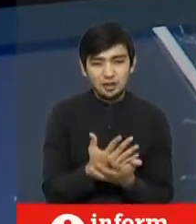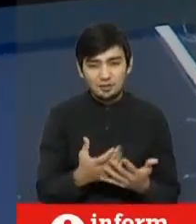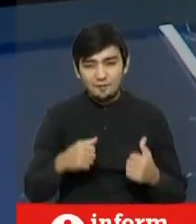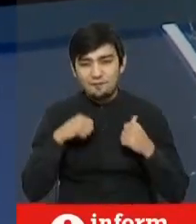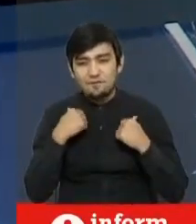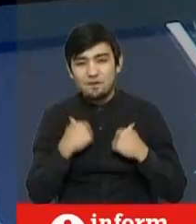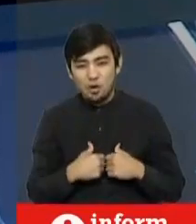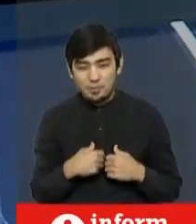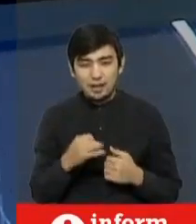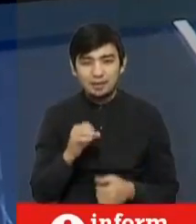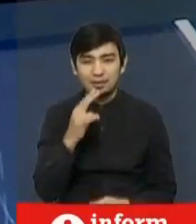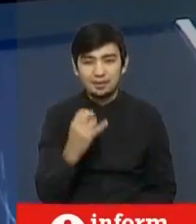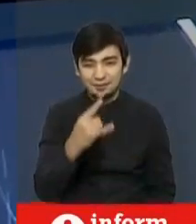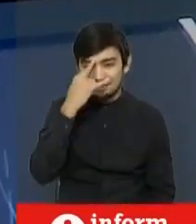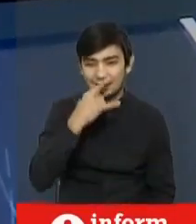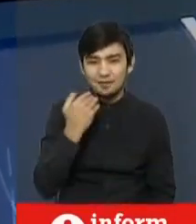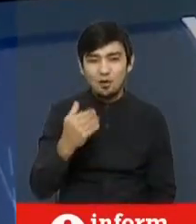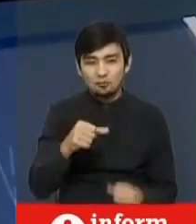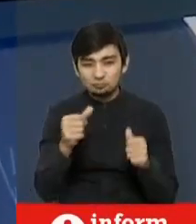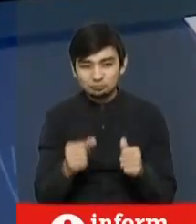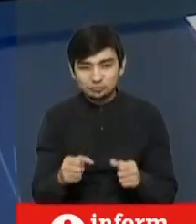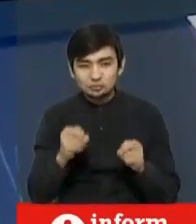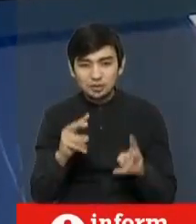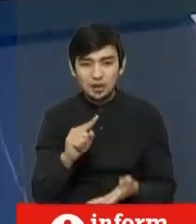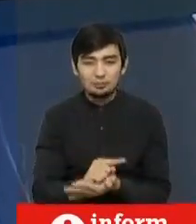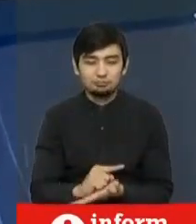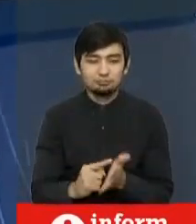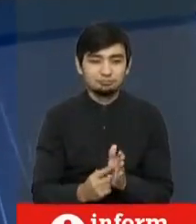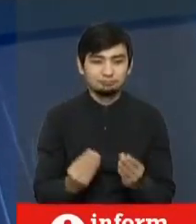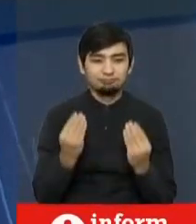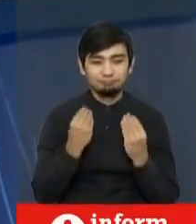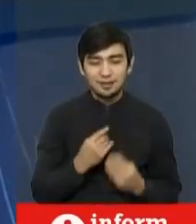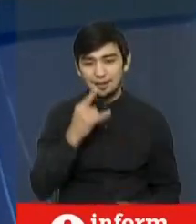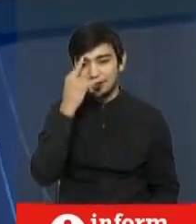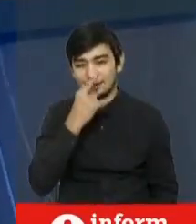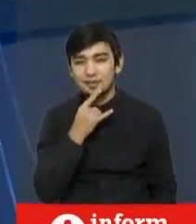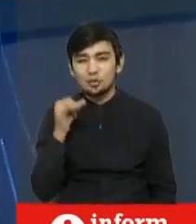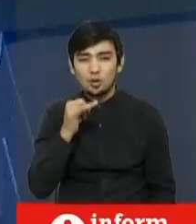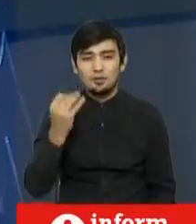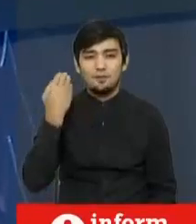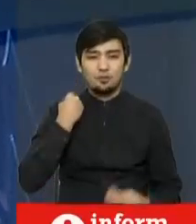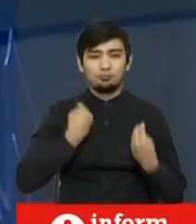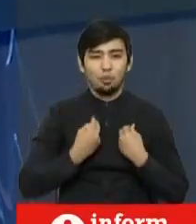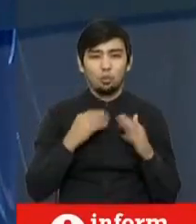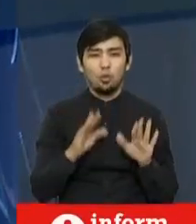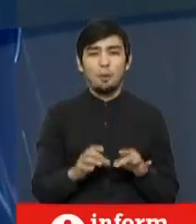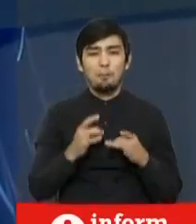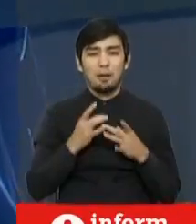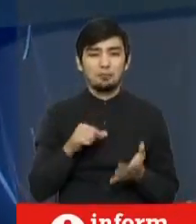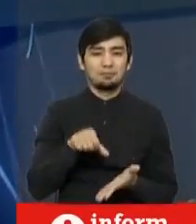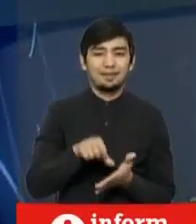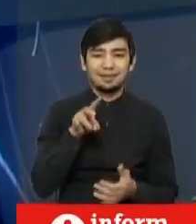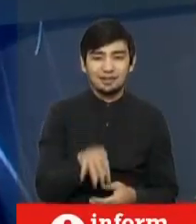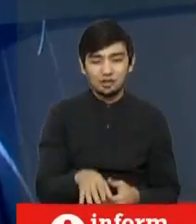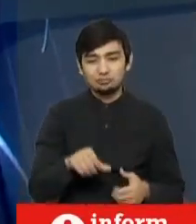формаларға ұлттық нақышты бейнелеуді міндеттеу керек деп отыр. Яғни қазақы киімдерді тек мереке кезінде ғана емес,